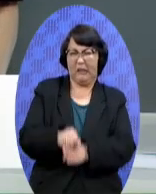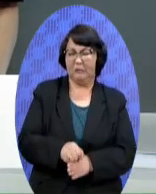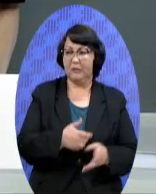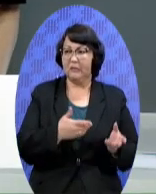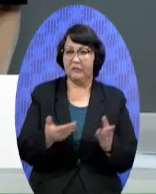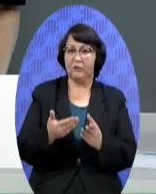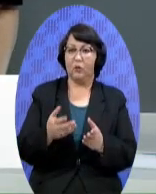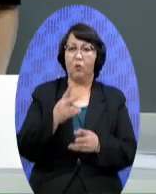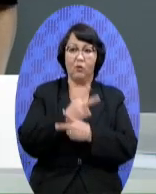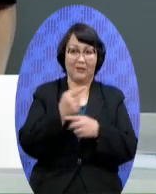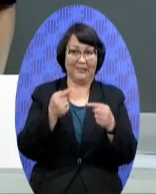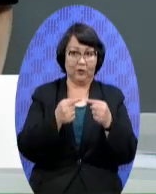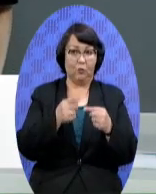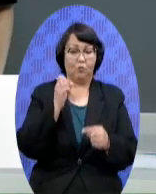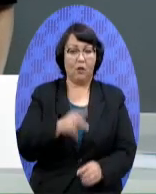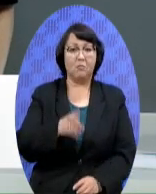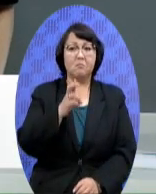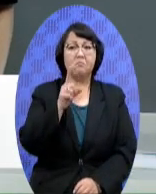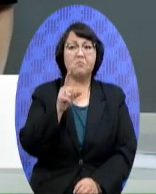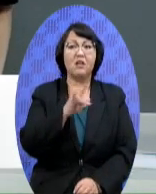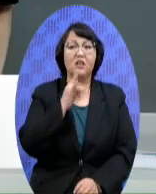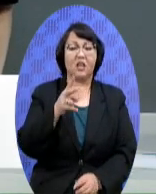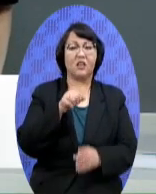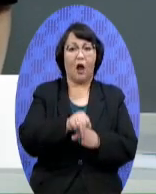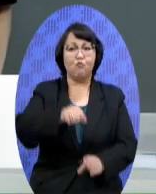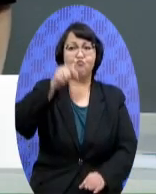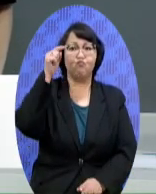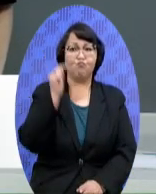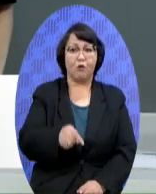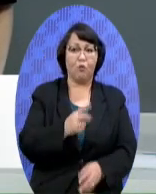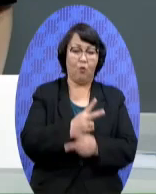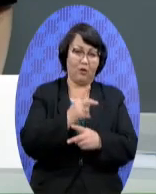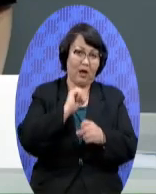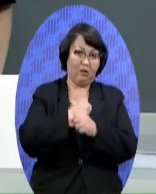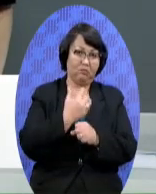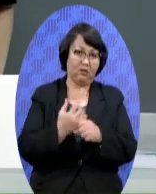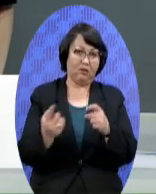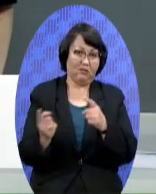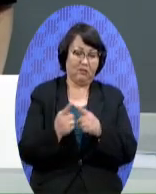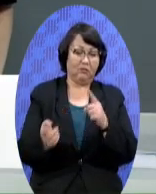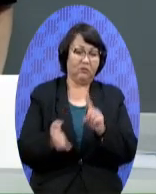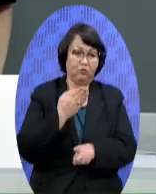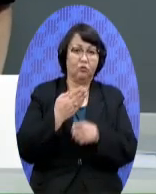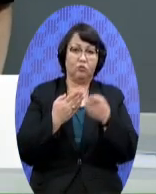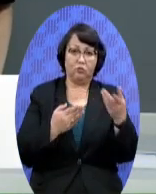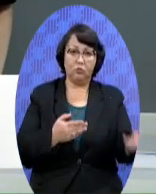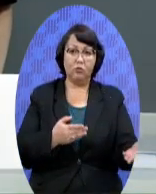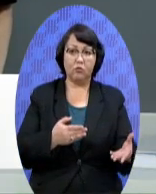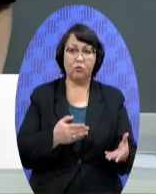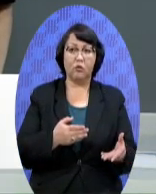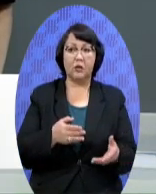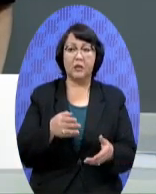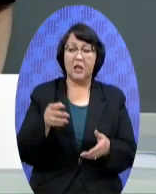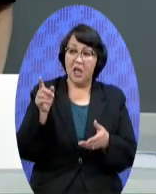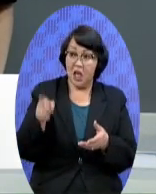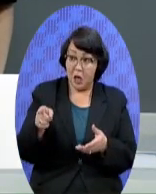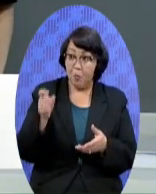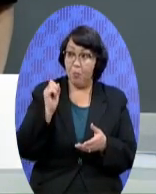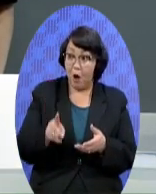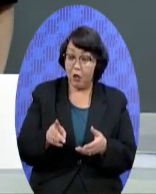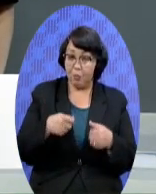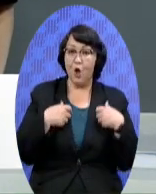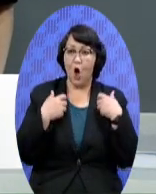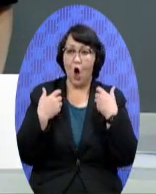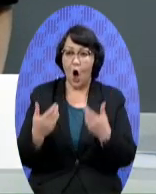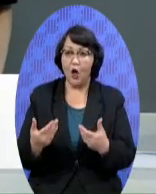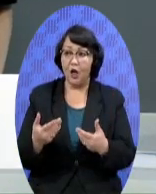бол бэлгийн дарамт үзүүлэхийг бол үзүүлэхэд тооцож бол одоо хуулийн хариуцлага хүлээн. За ямар нэгэн байдлаар болцолт нөхцлөөр одоо нэг